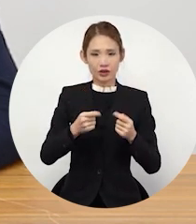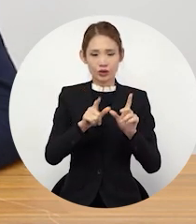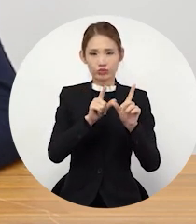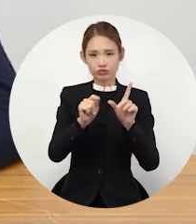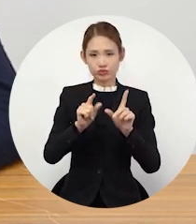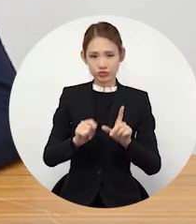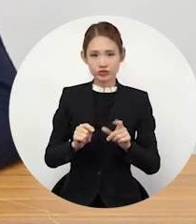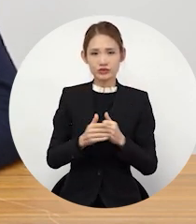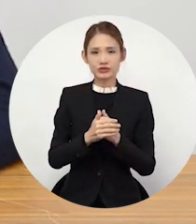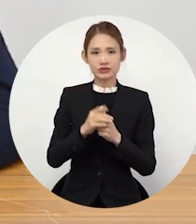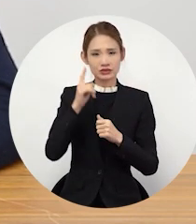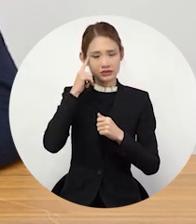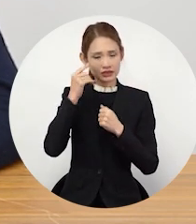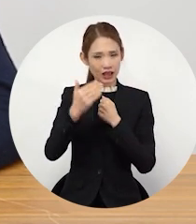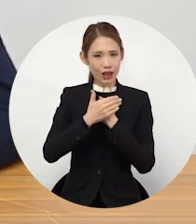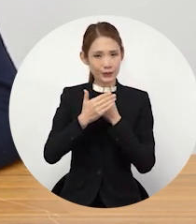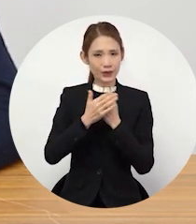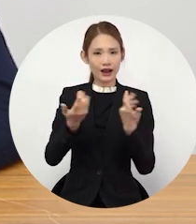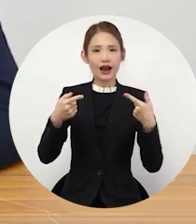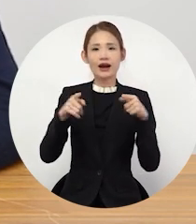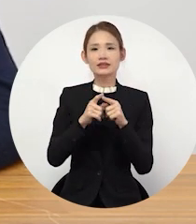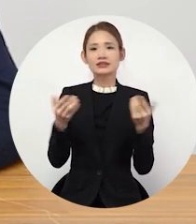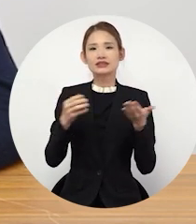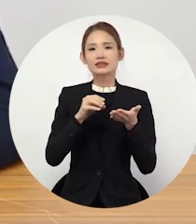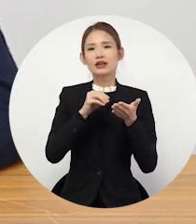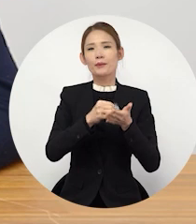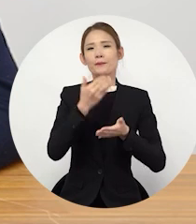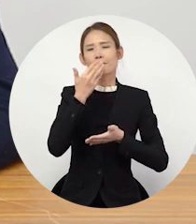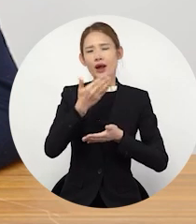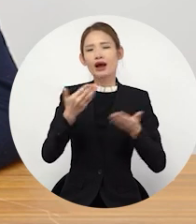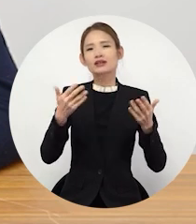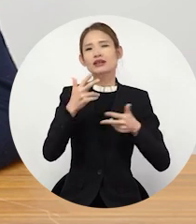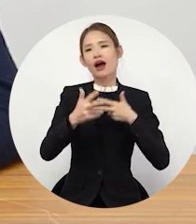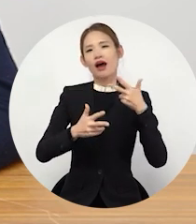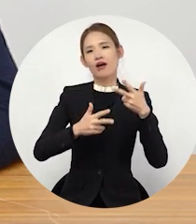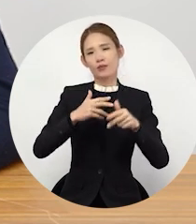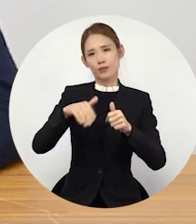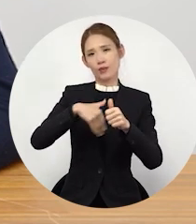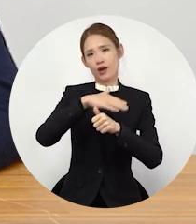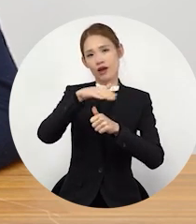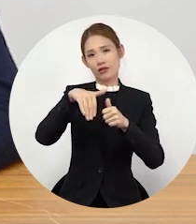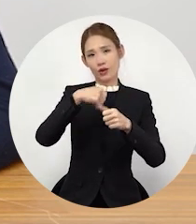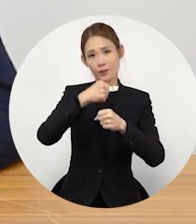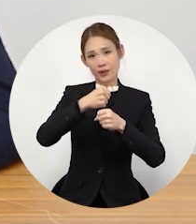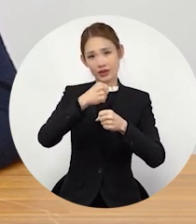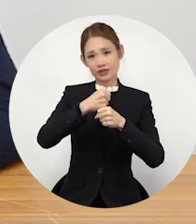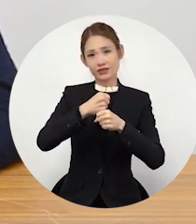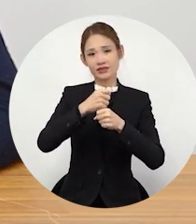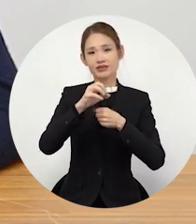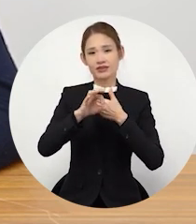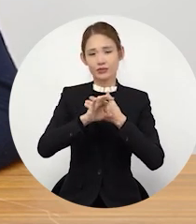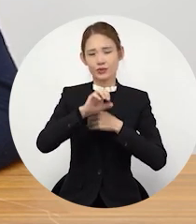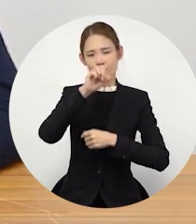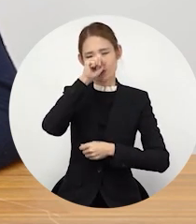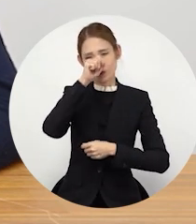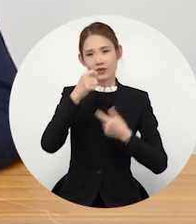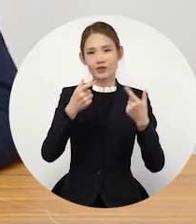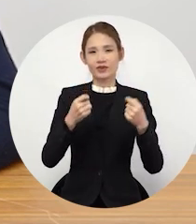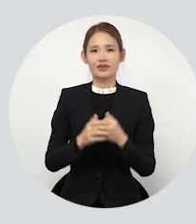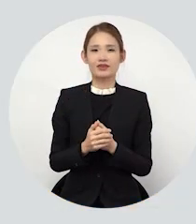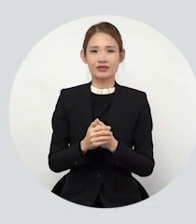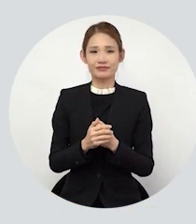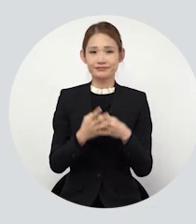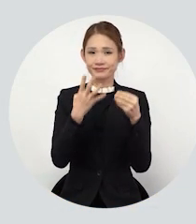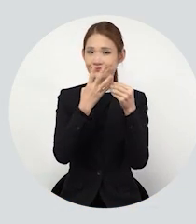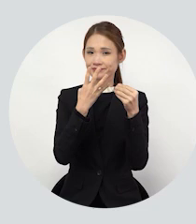부분들을 참고해서 같이 일할 수 있는 그런 사업 환경, 그런 업무 환경을 구축해 나간다라면은 굉장히 좋을 것